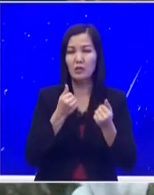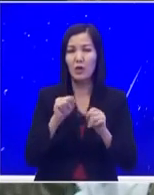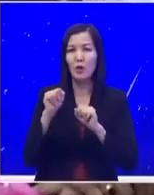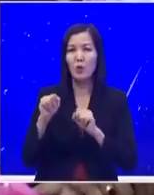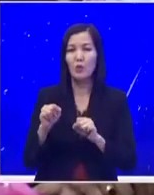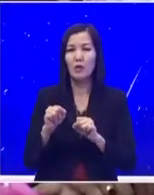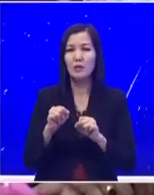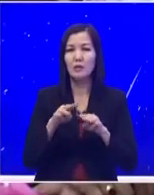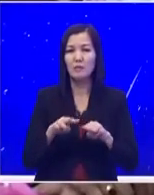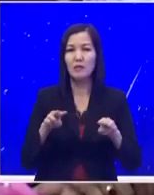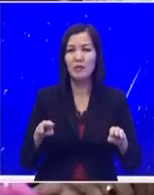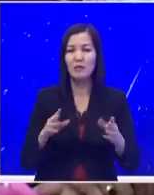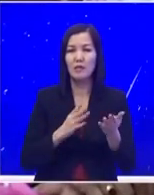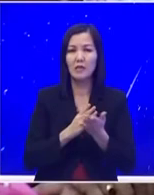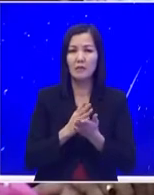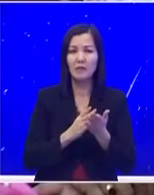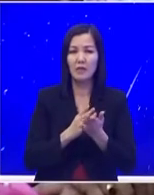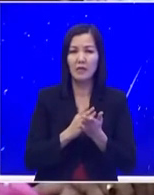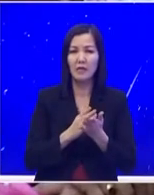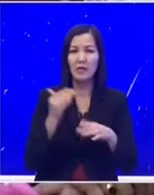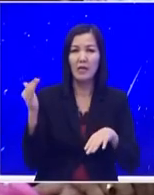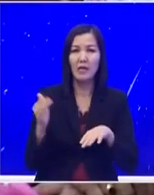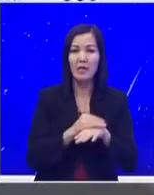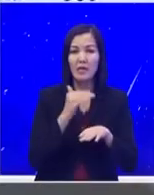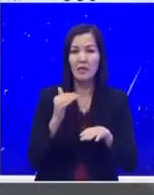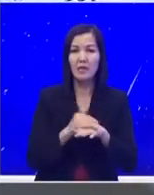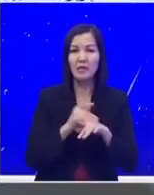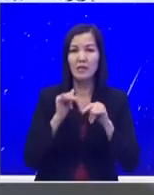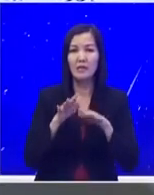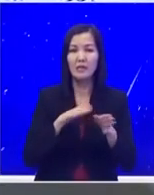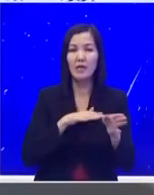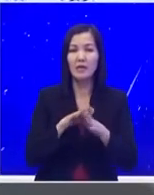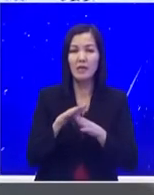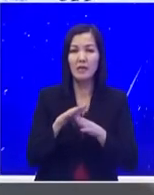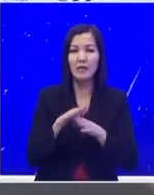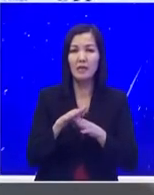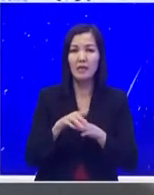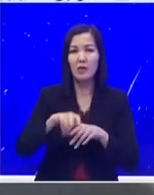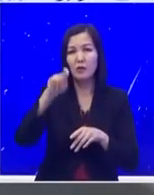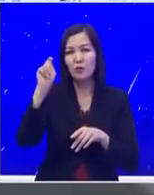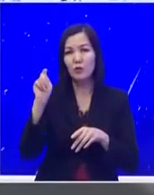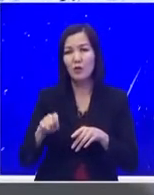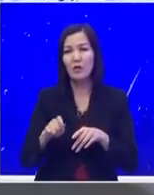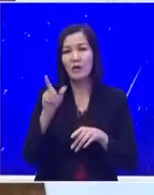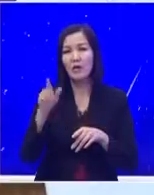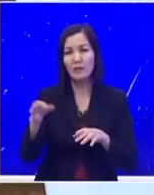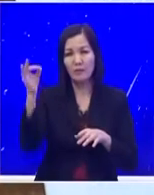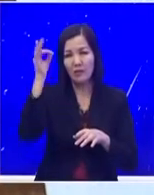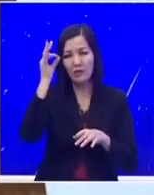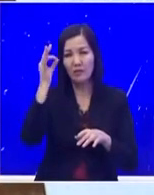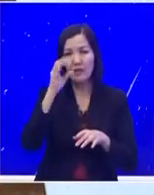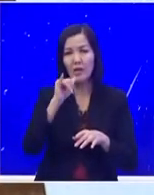істері жөніндегі департамент қызметкерлері игілікті іс атқарды. Майданда жоғалған азаматты еске алды. Ауған